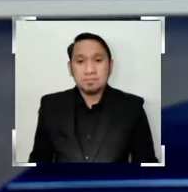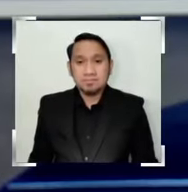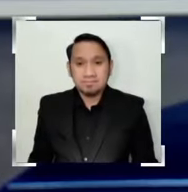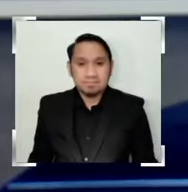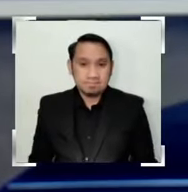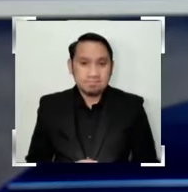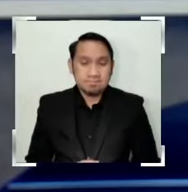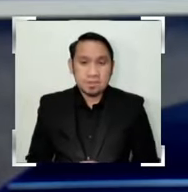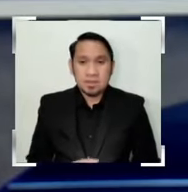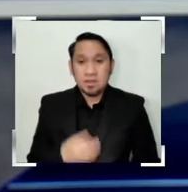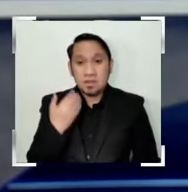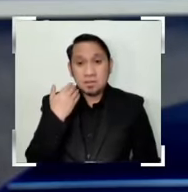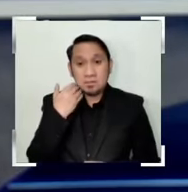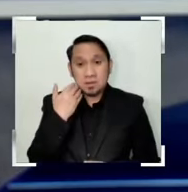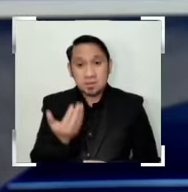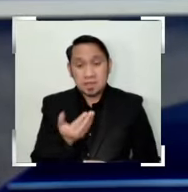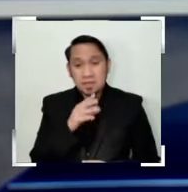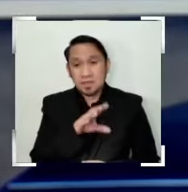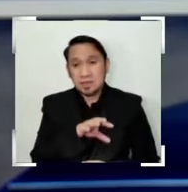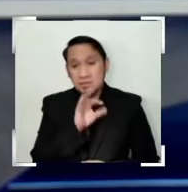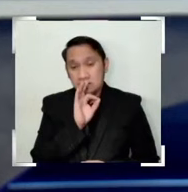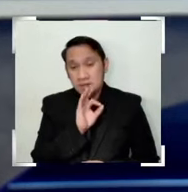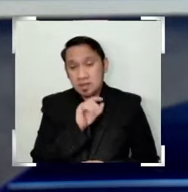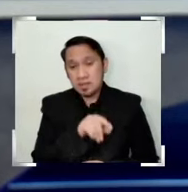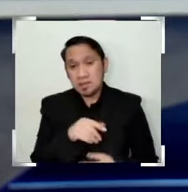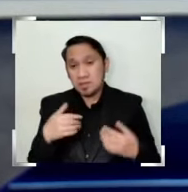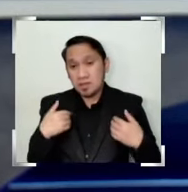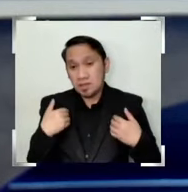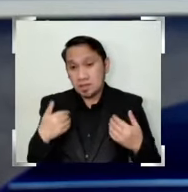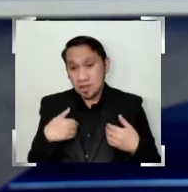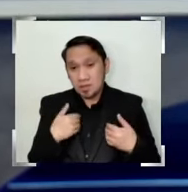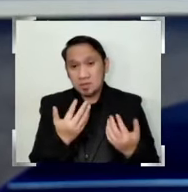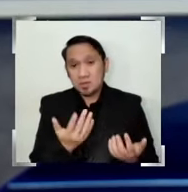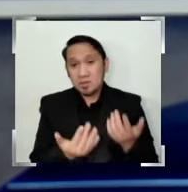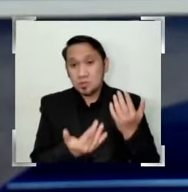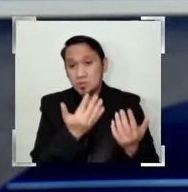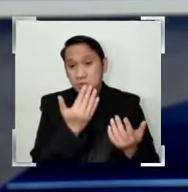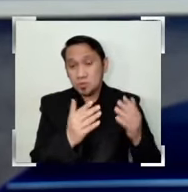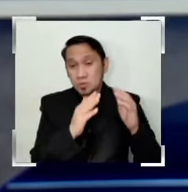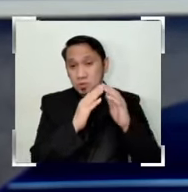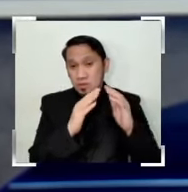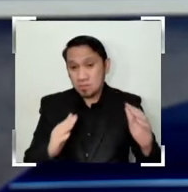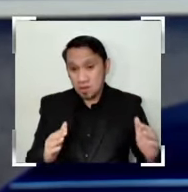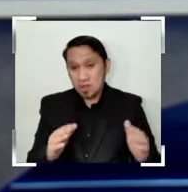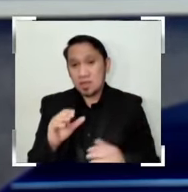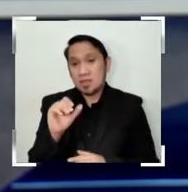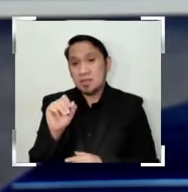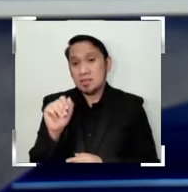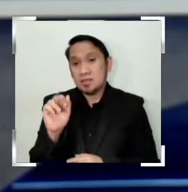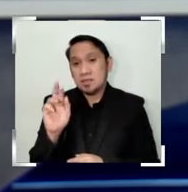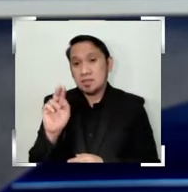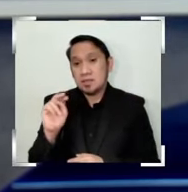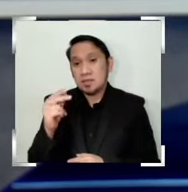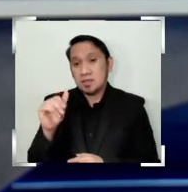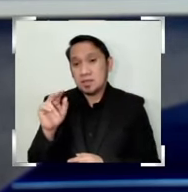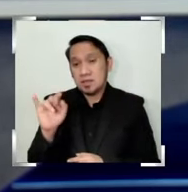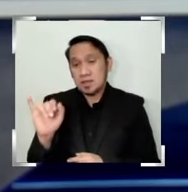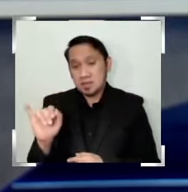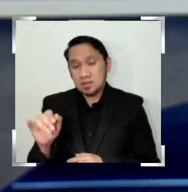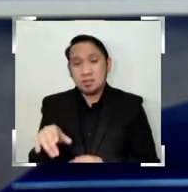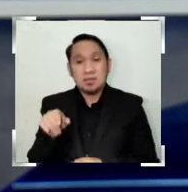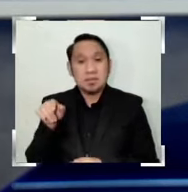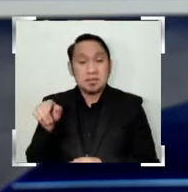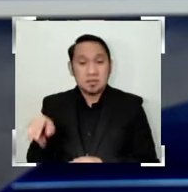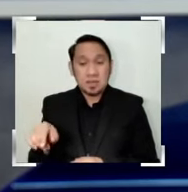Bangkay na ang natagpuan ng magkapatid na menor de edad mula sa nasunog nilang bahay sa Sarangani. At sa Ilocos Sur naman, suspendido na ang lisensya ng